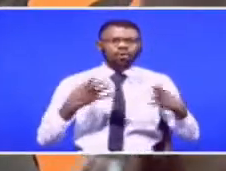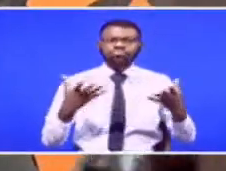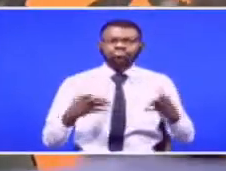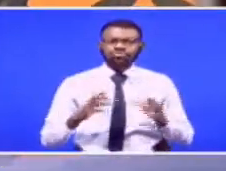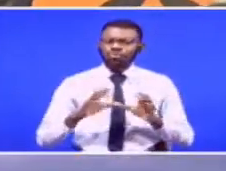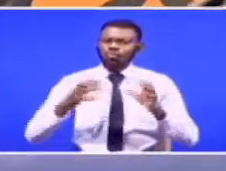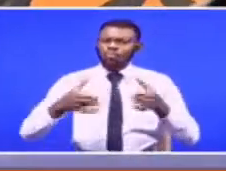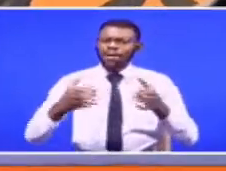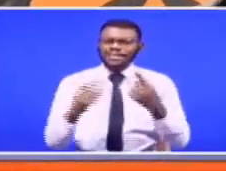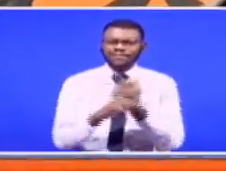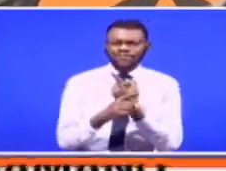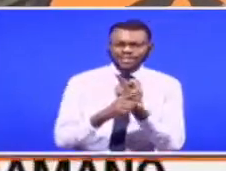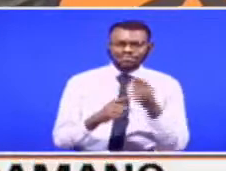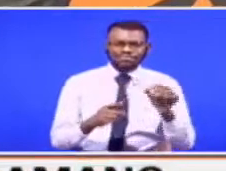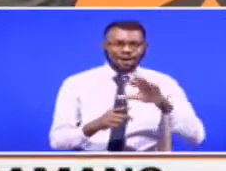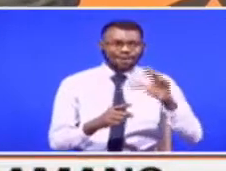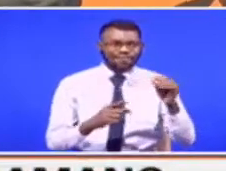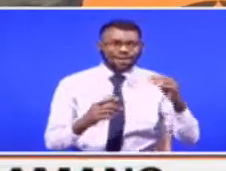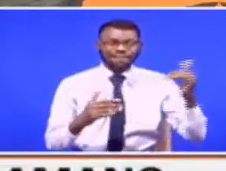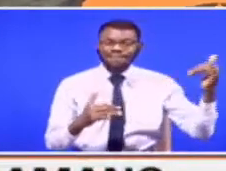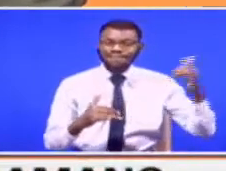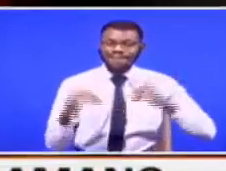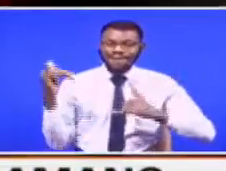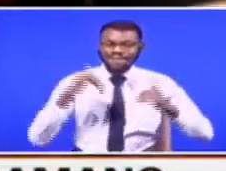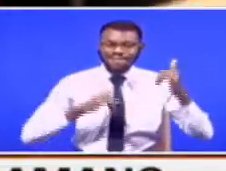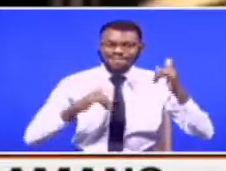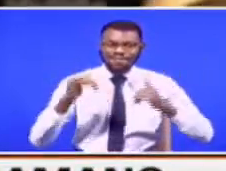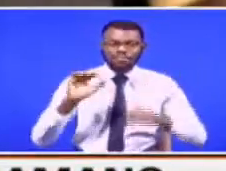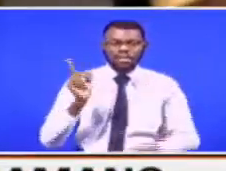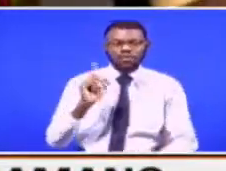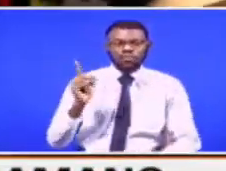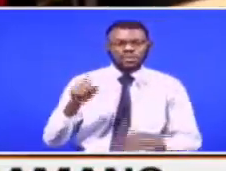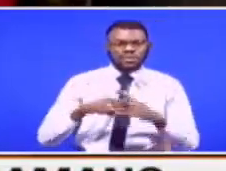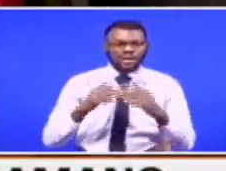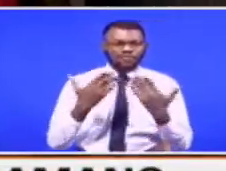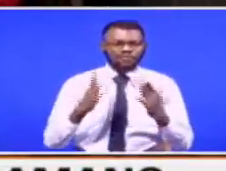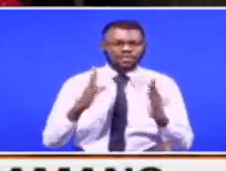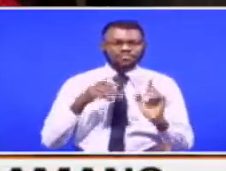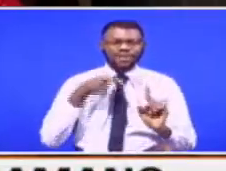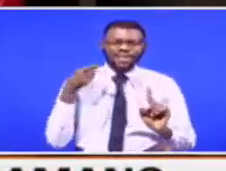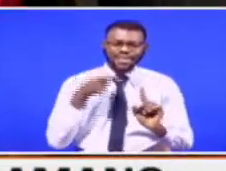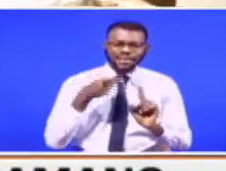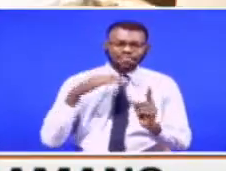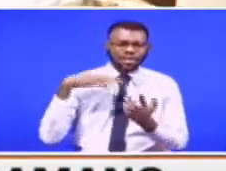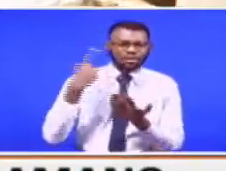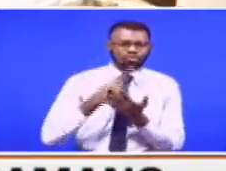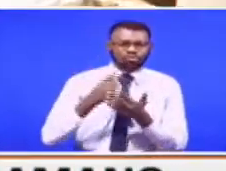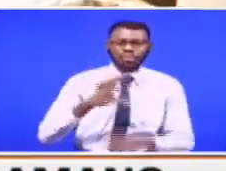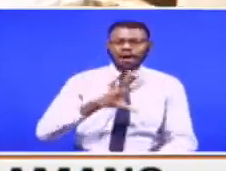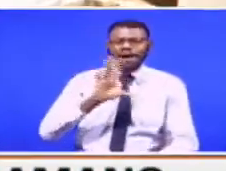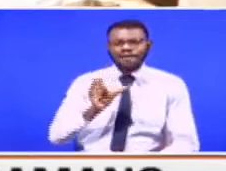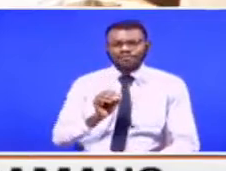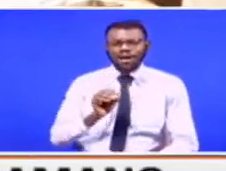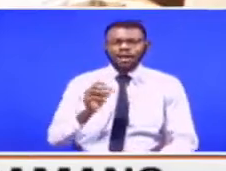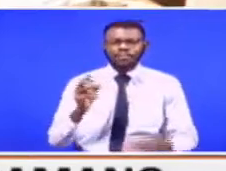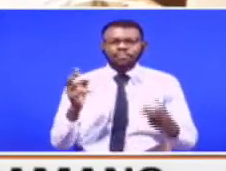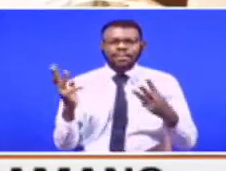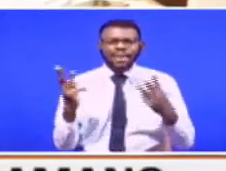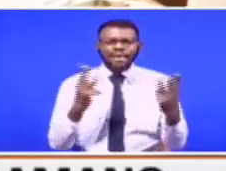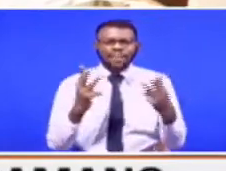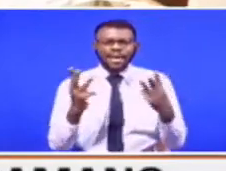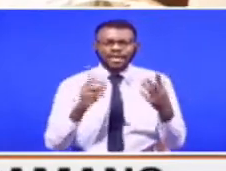zote za bara Afrika wakiwa wameanza kuwasili jijini Nairobi kwa minajili ya kongamano la bara la Afrika la mabadiliko ya hali ya